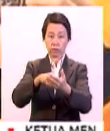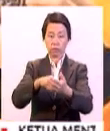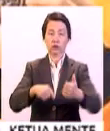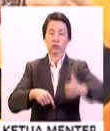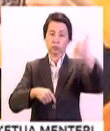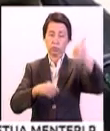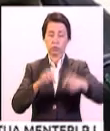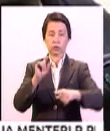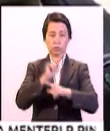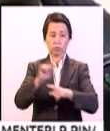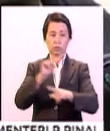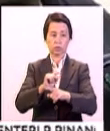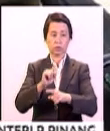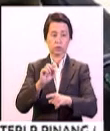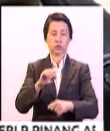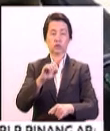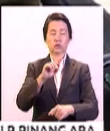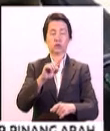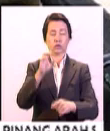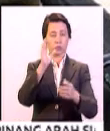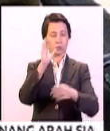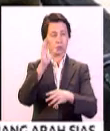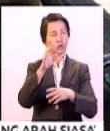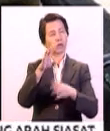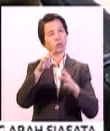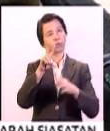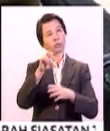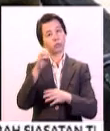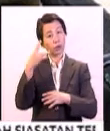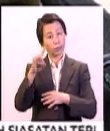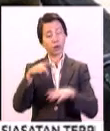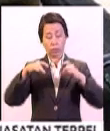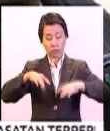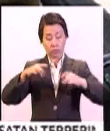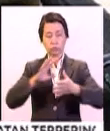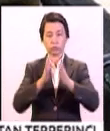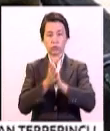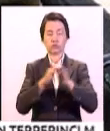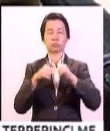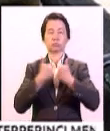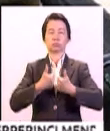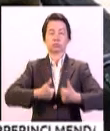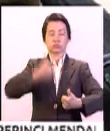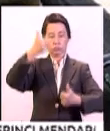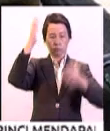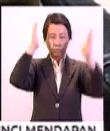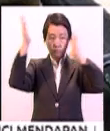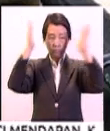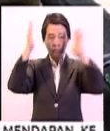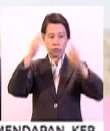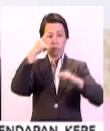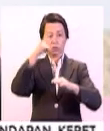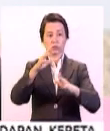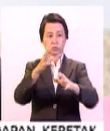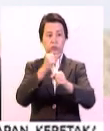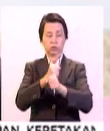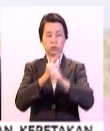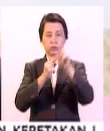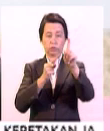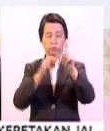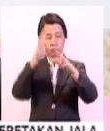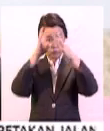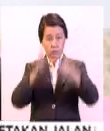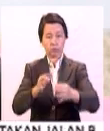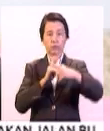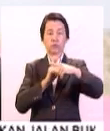Pemenang gangsa Sukan Commonwealth Gold Coast 2018 itu turut menjadi harapan Persatuan Menembak Kebangsaan Malaysia untuk menghasil satu